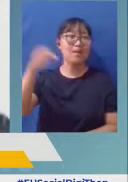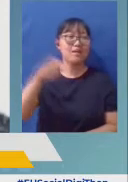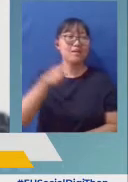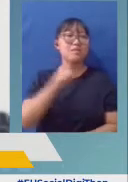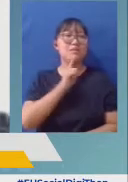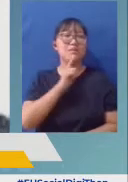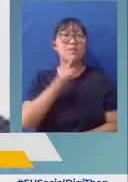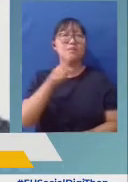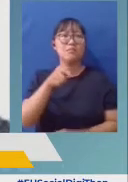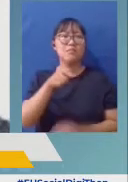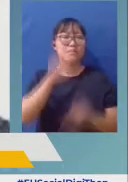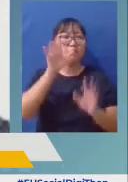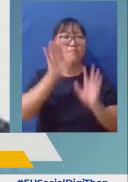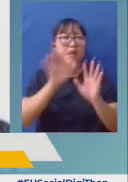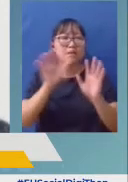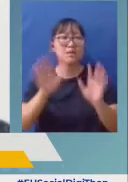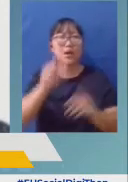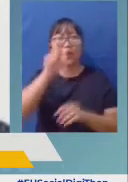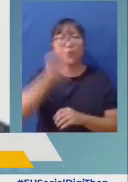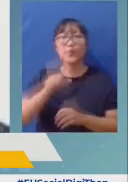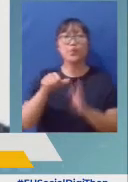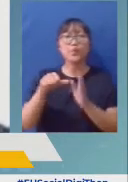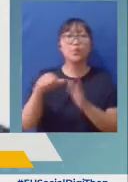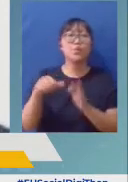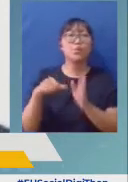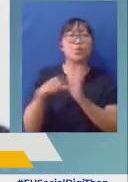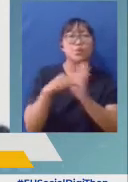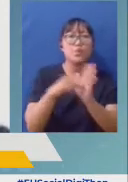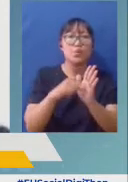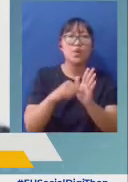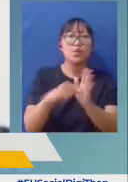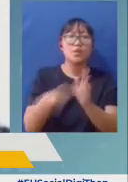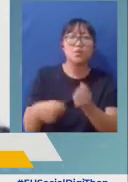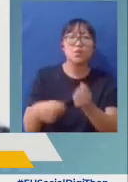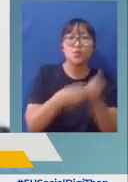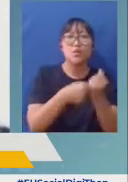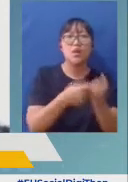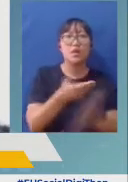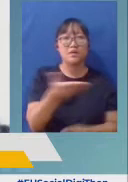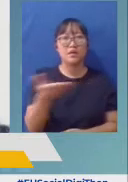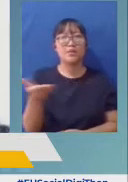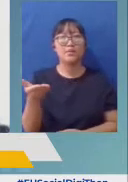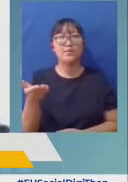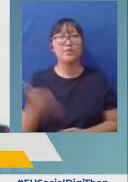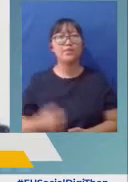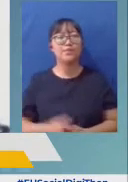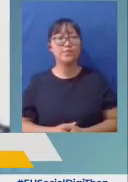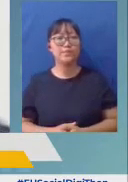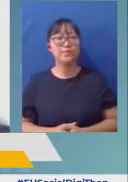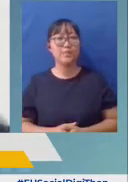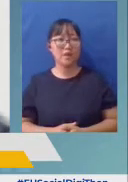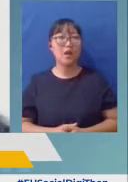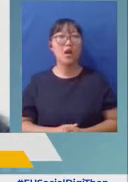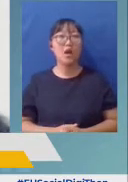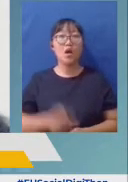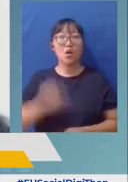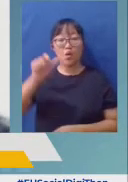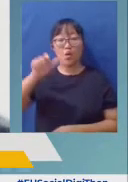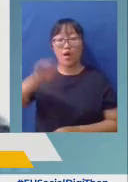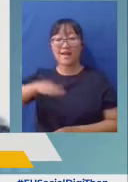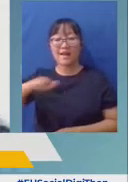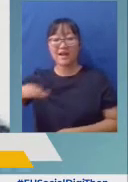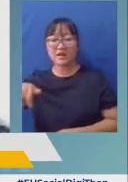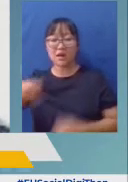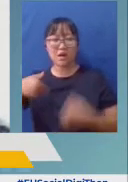kita kuatkan anak kita dengan jiwa yang kuat tadi, kokoh, tangguh ya. Insya Allah mereka itu dalam rangka